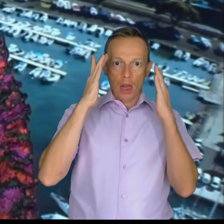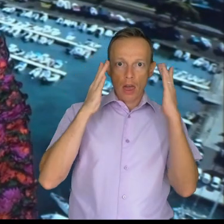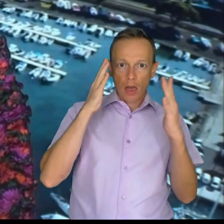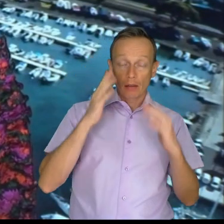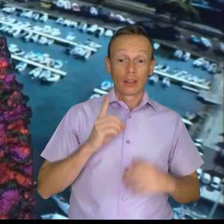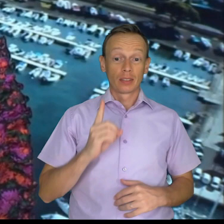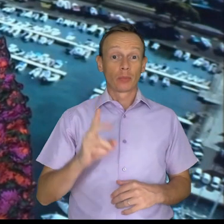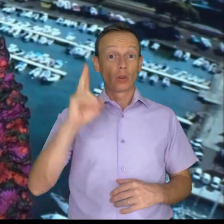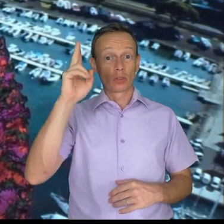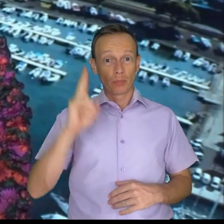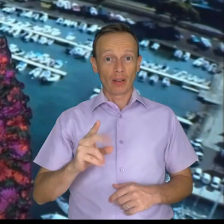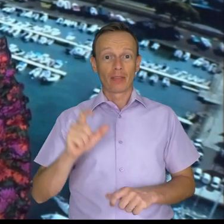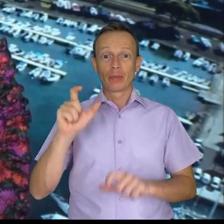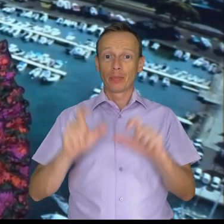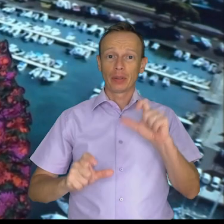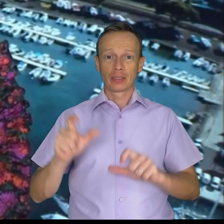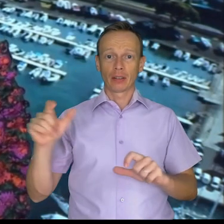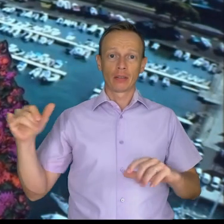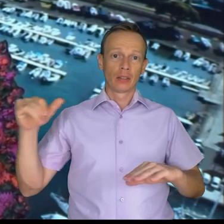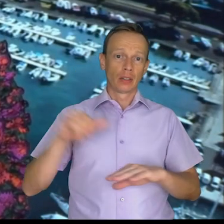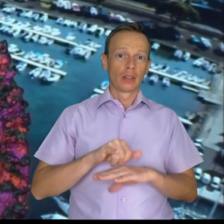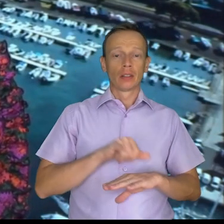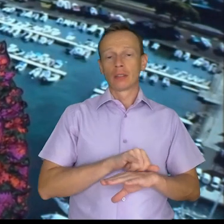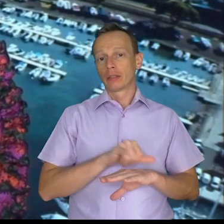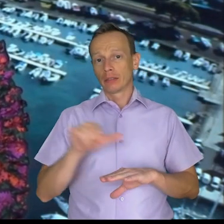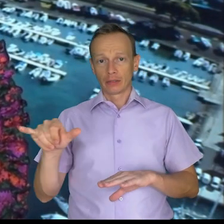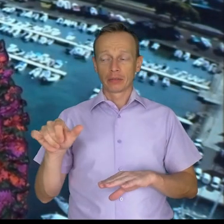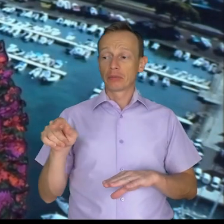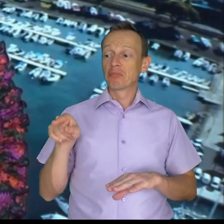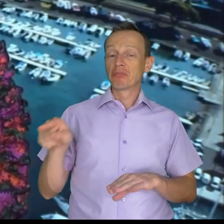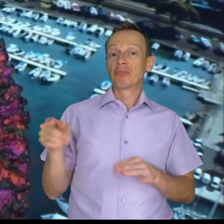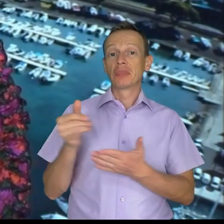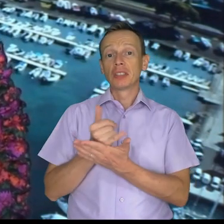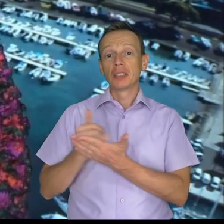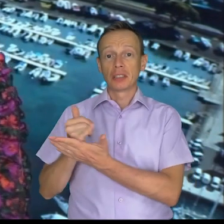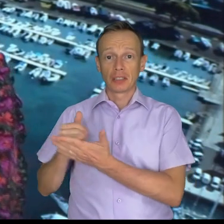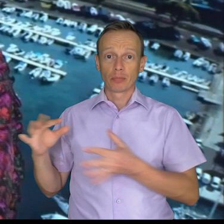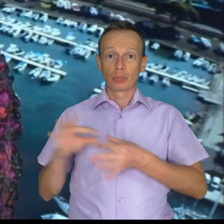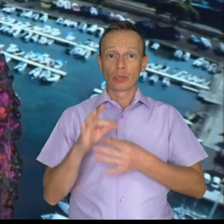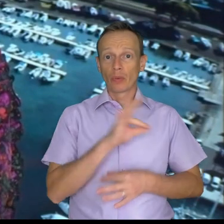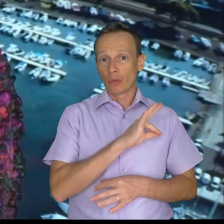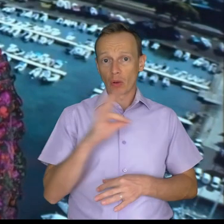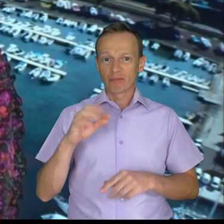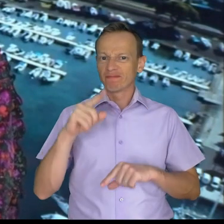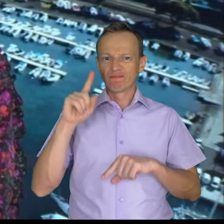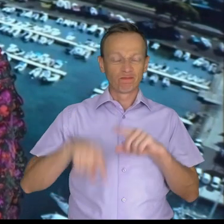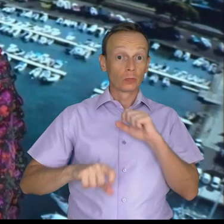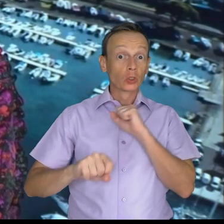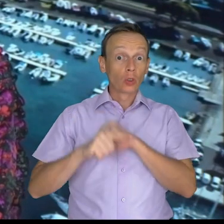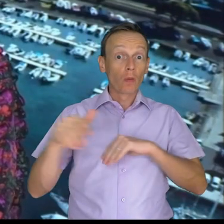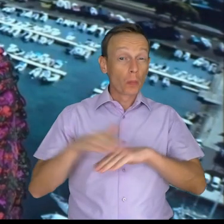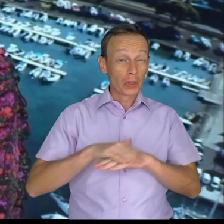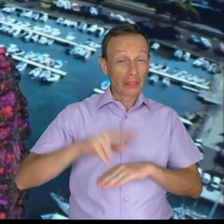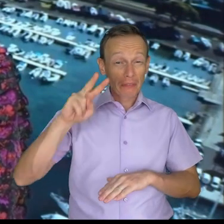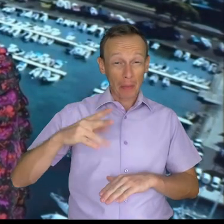dès dimanche, les déplacements en provenance et en direction des territoires ultramarins seront interdits, sauf motif impérieux, a annoncé Jean